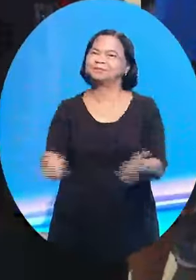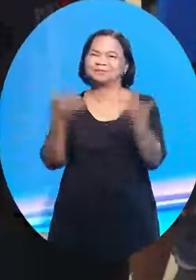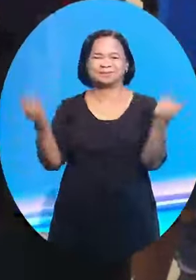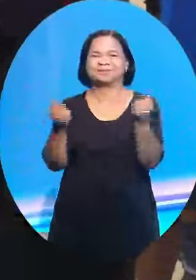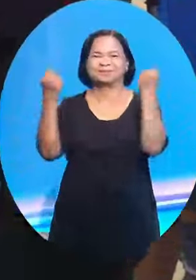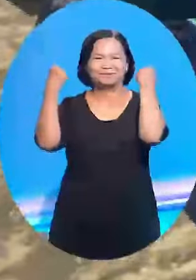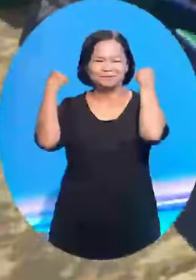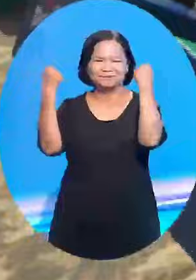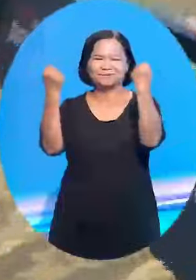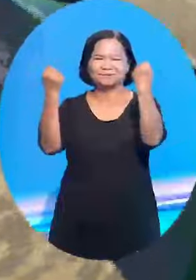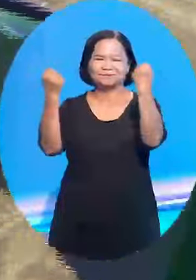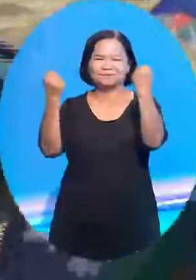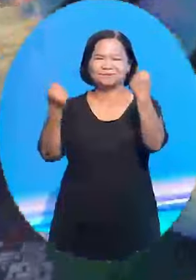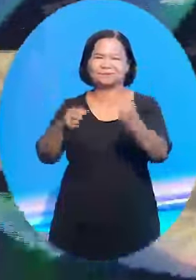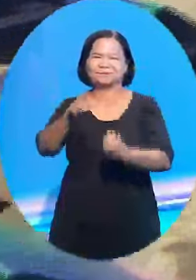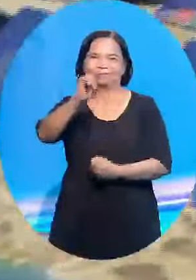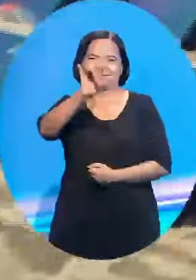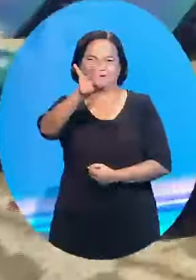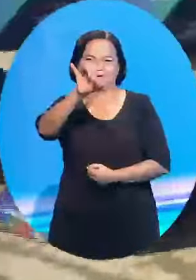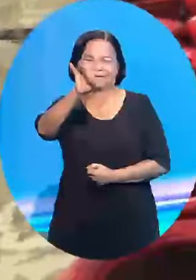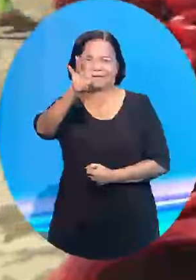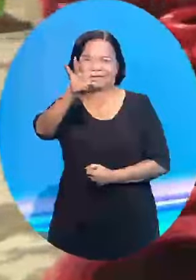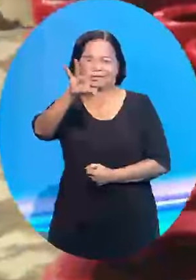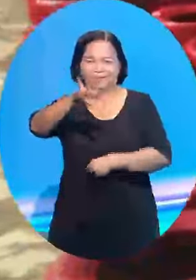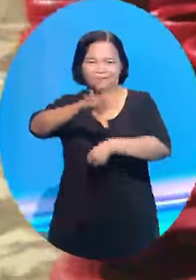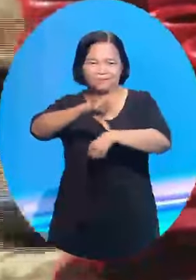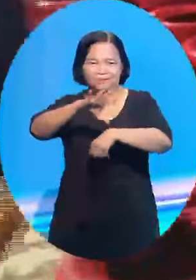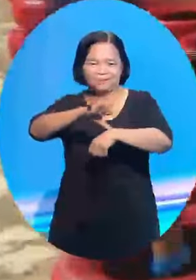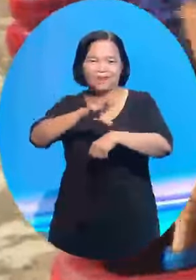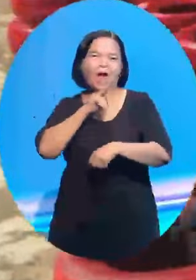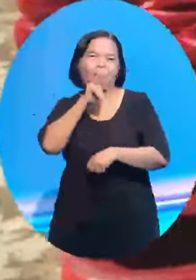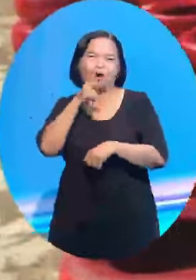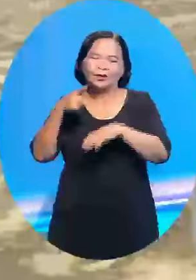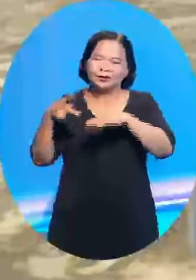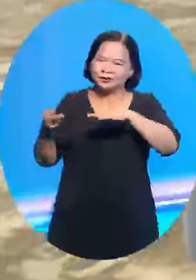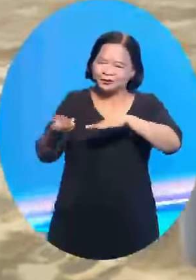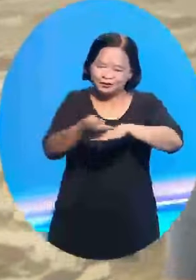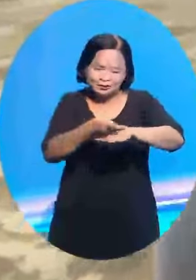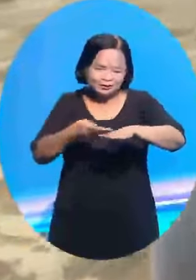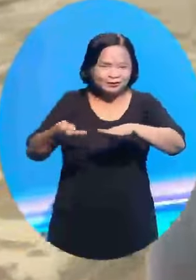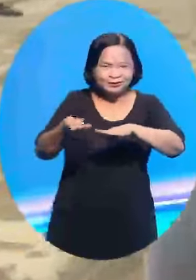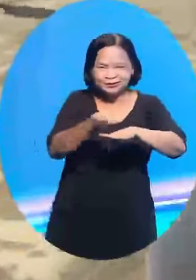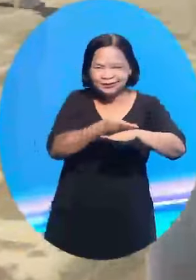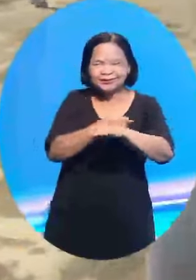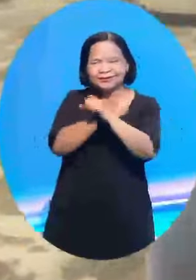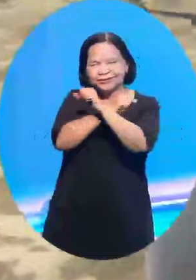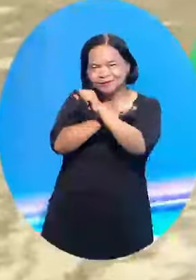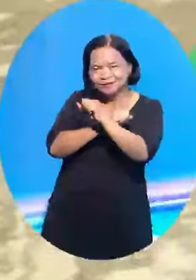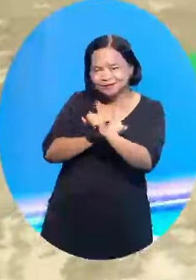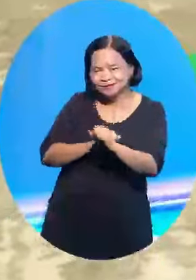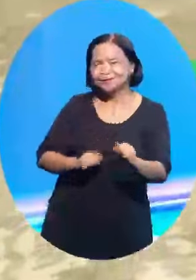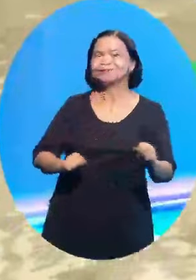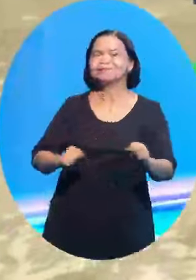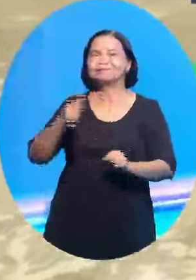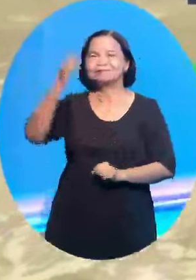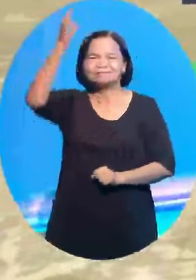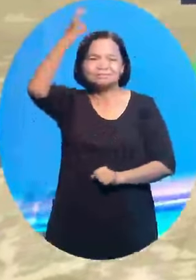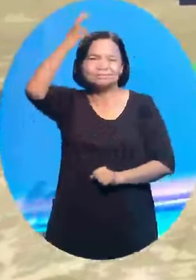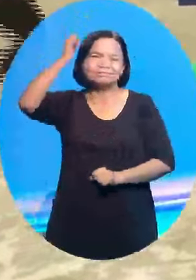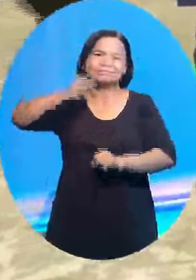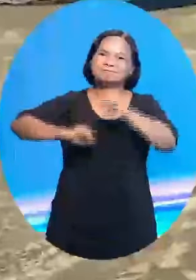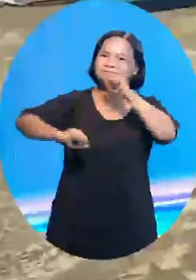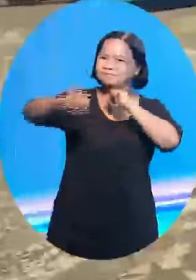nỗ lực vượt qua chuỗi liên hoan 15 thử thách ngoài trời khác nhau, đòi hỏi sự khéo léo, dẻo dai, kiên trì và bền bỉ. Không chỉ mang tinh thần thể thao,